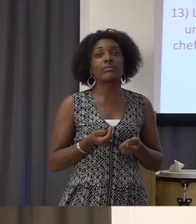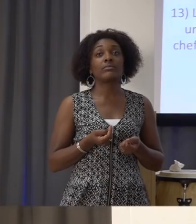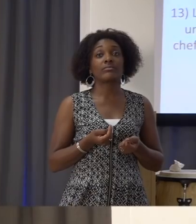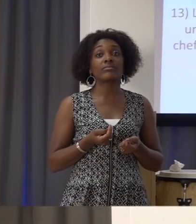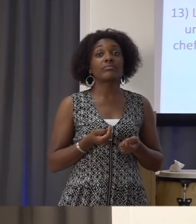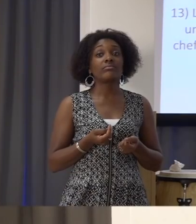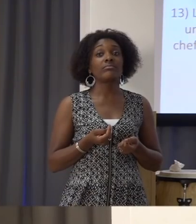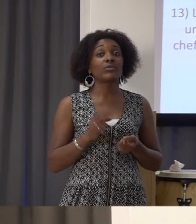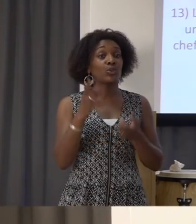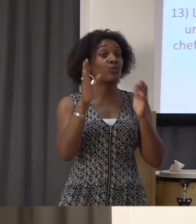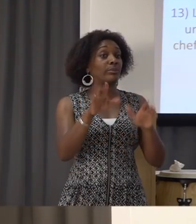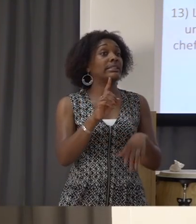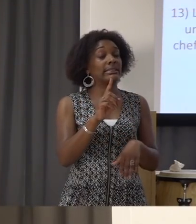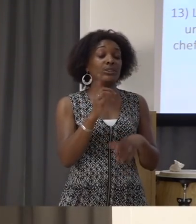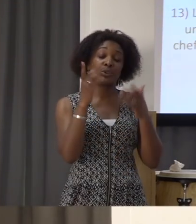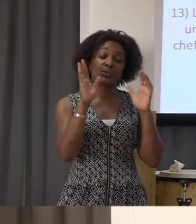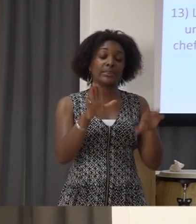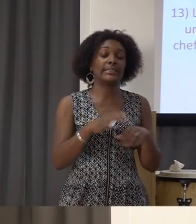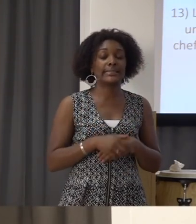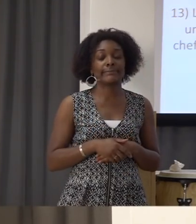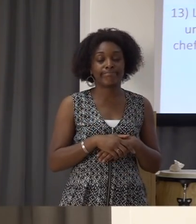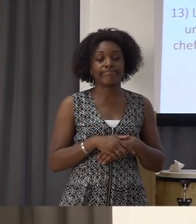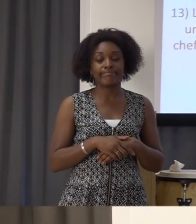Soyez bénis au nom de Jésus-Christ.